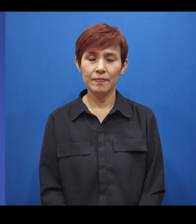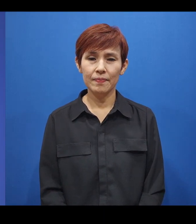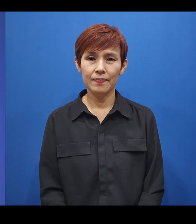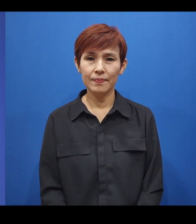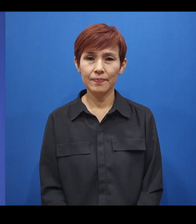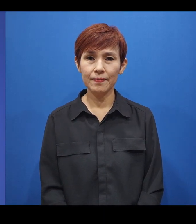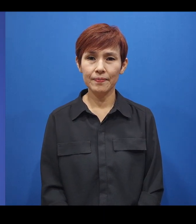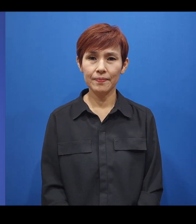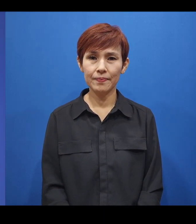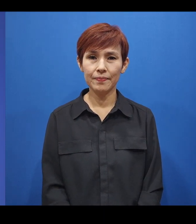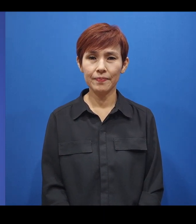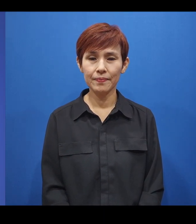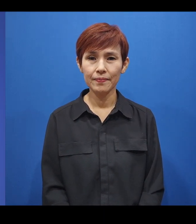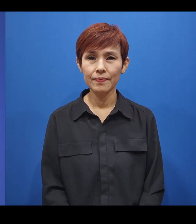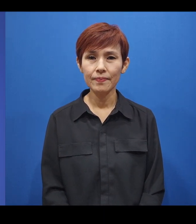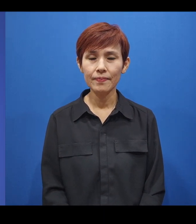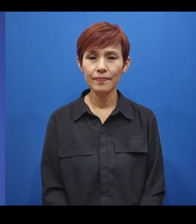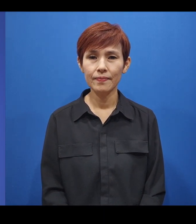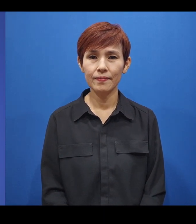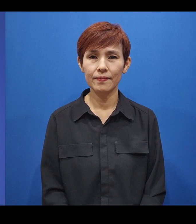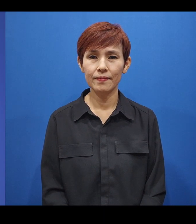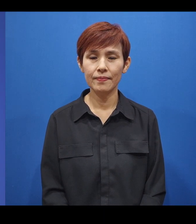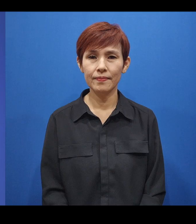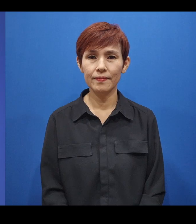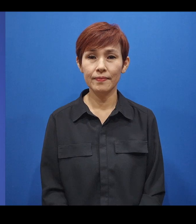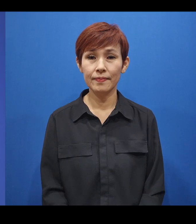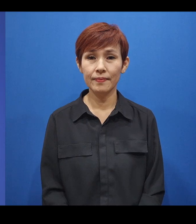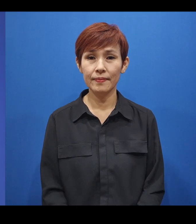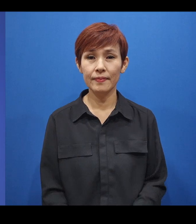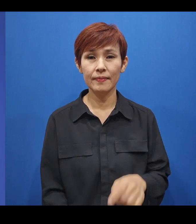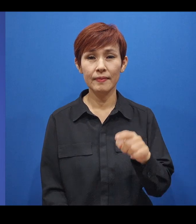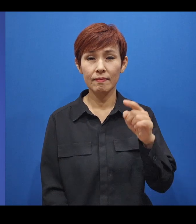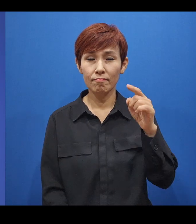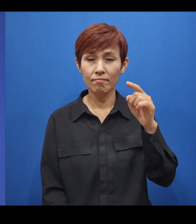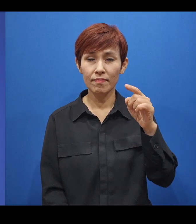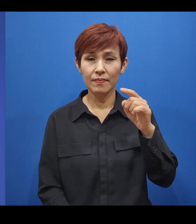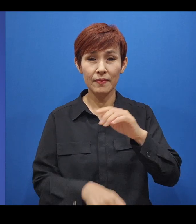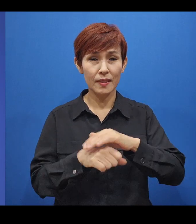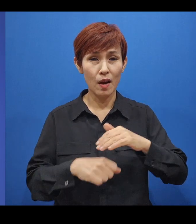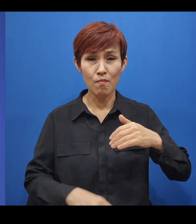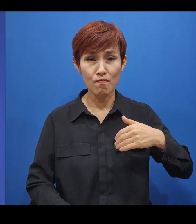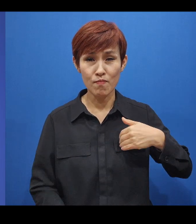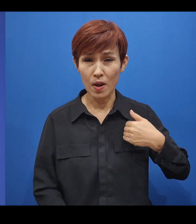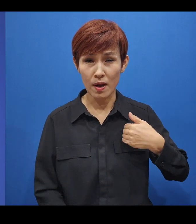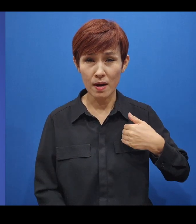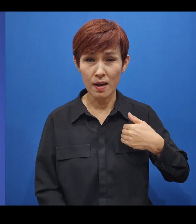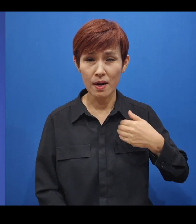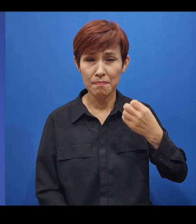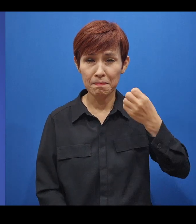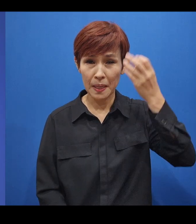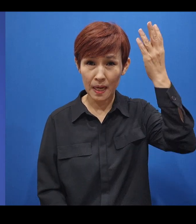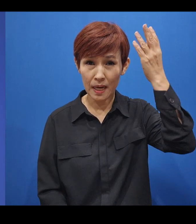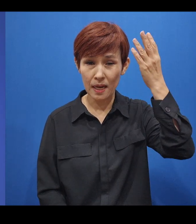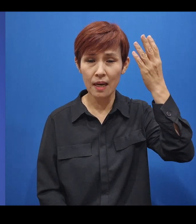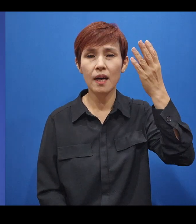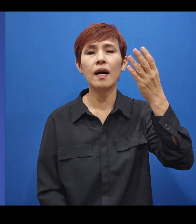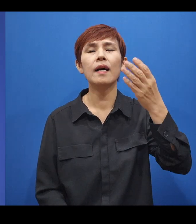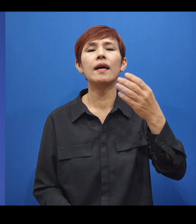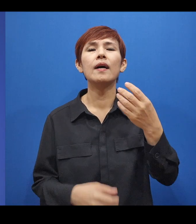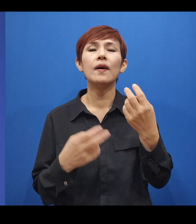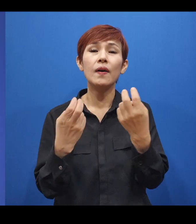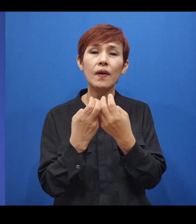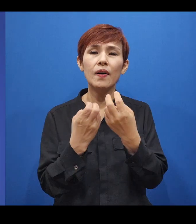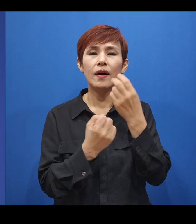돼요. 그 사실을 알겠는데 그 사실이 잘 깨달아지지 않아요. 그래서 하나님은 한 가지